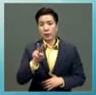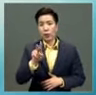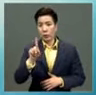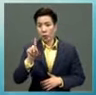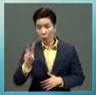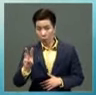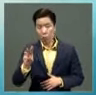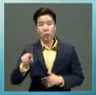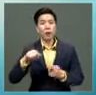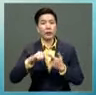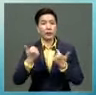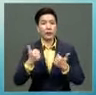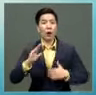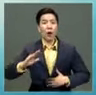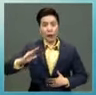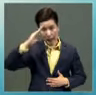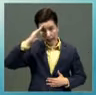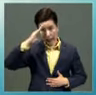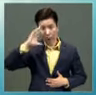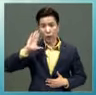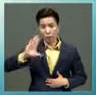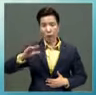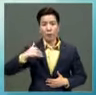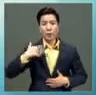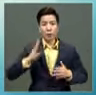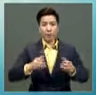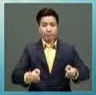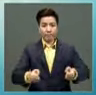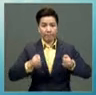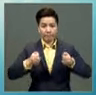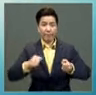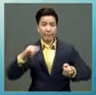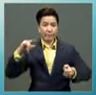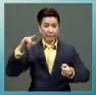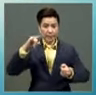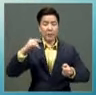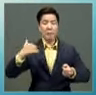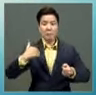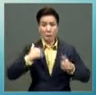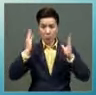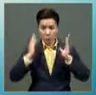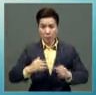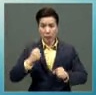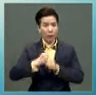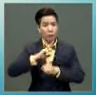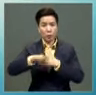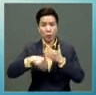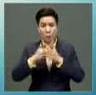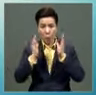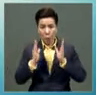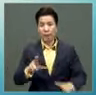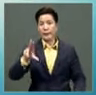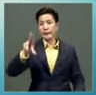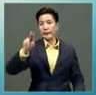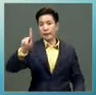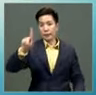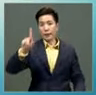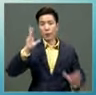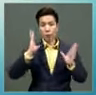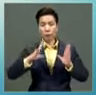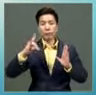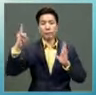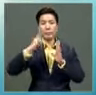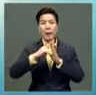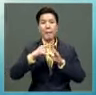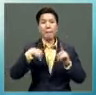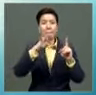EGY1216 เป็นเที่ยวบินทางทหารมีกัปตันเรือและลูกเรือรวมทั้งที่31คนเดินทางมาจาก